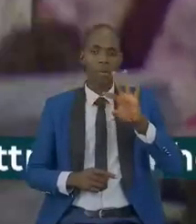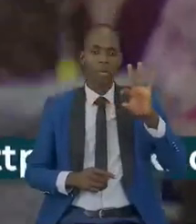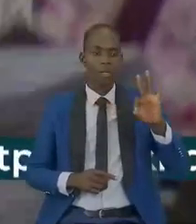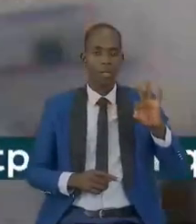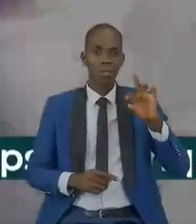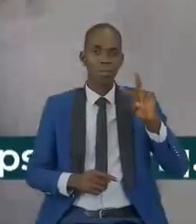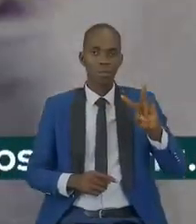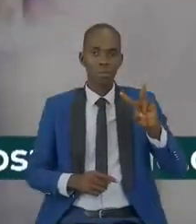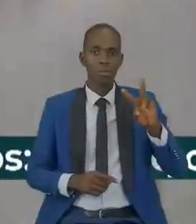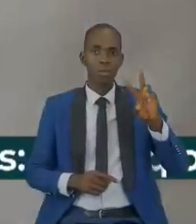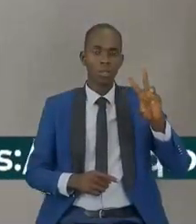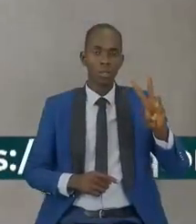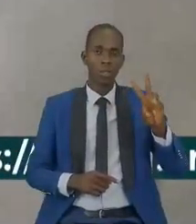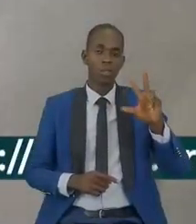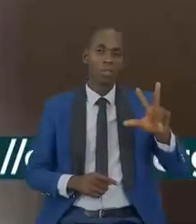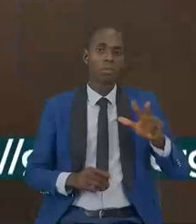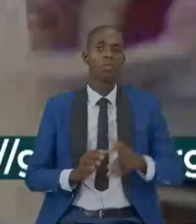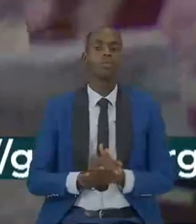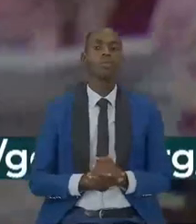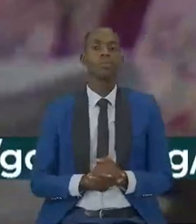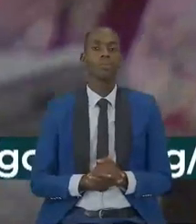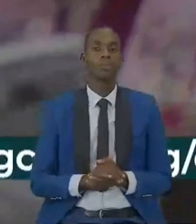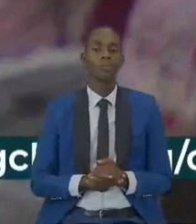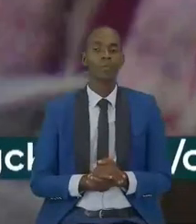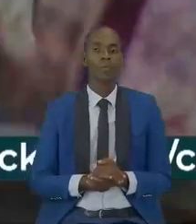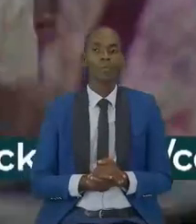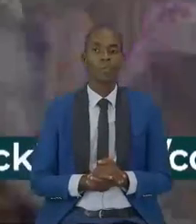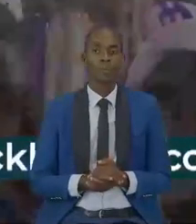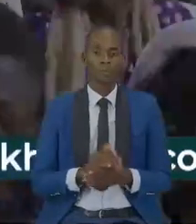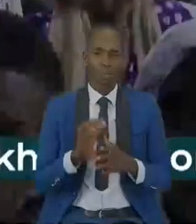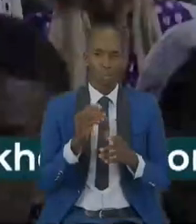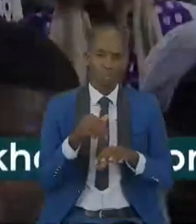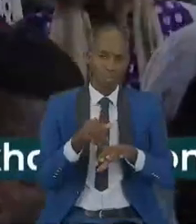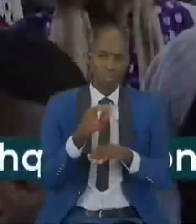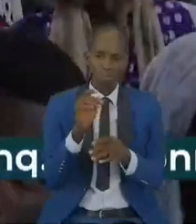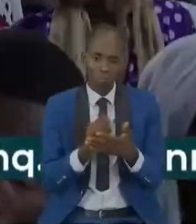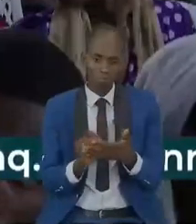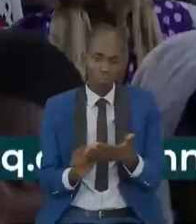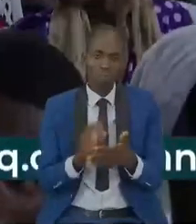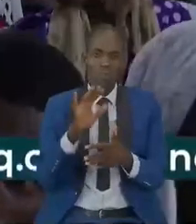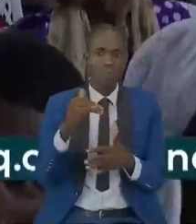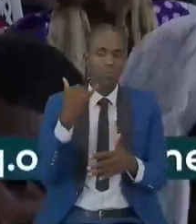54 44 92 6-3.